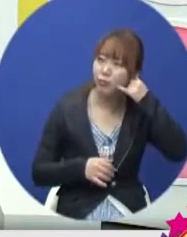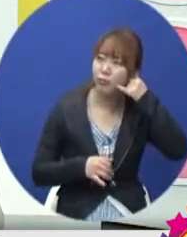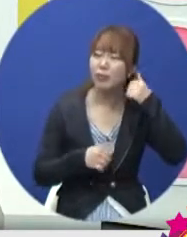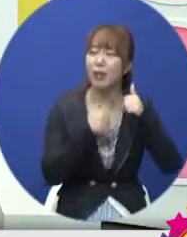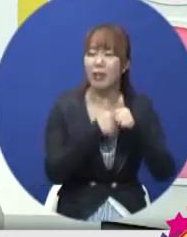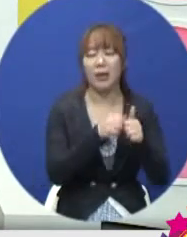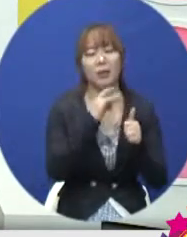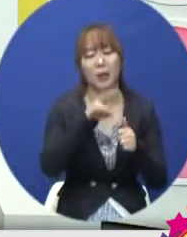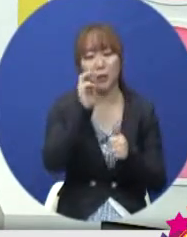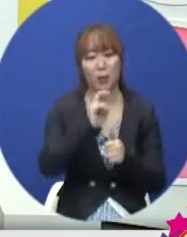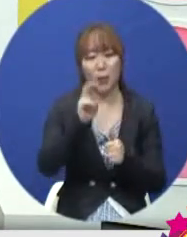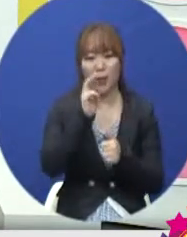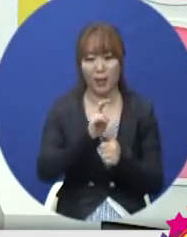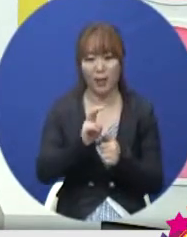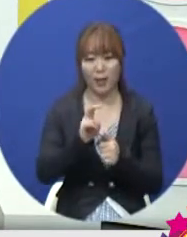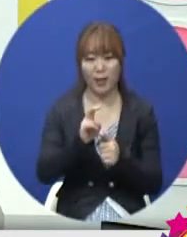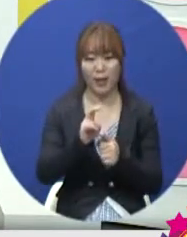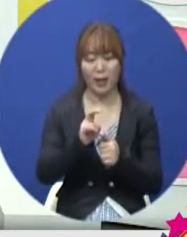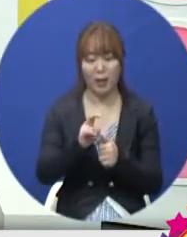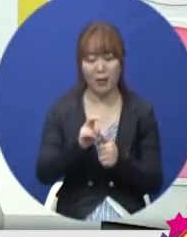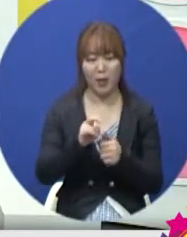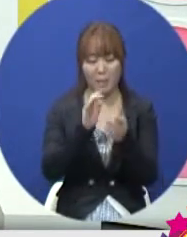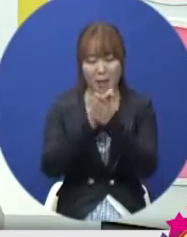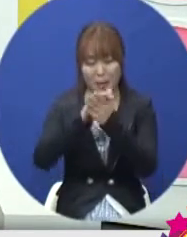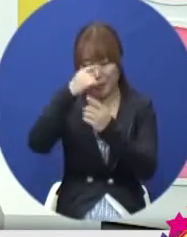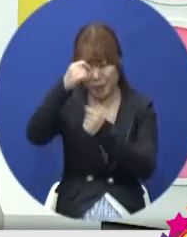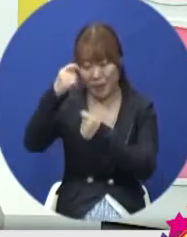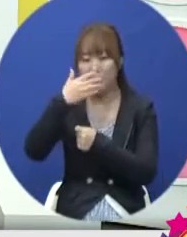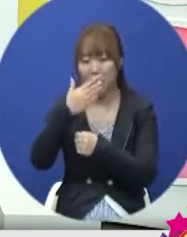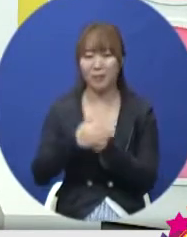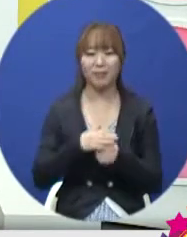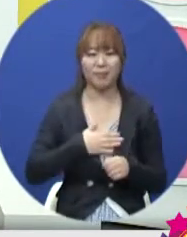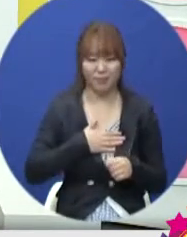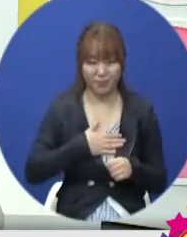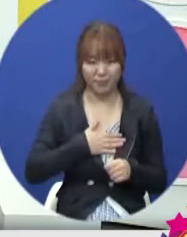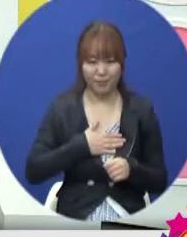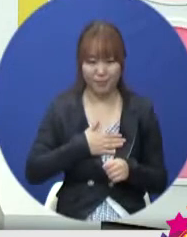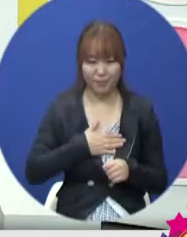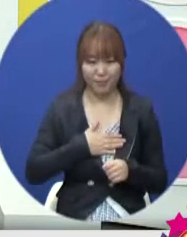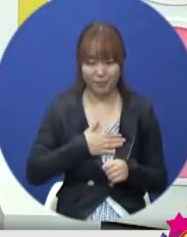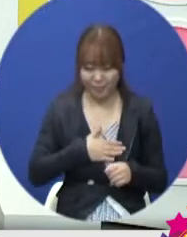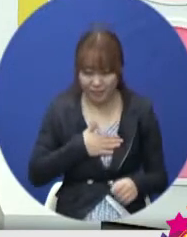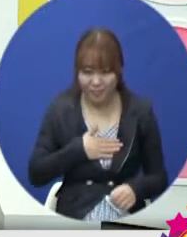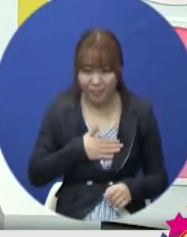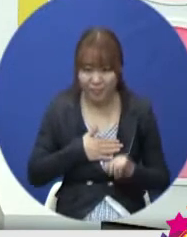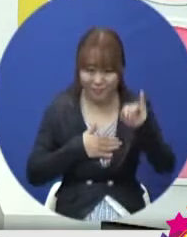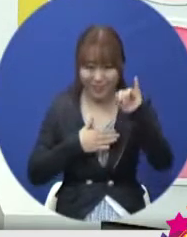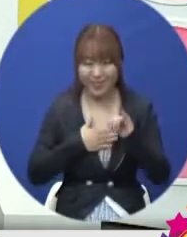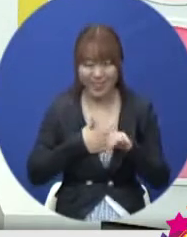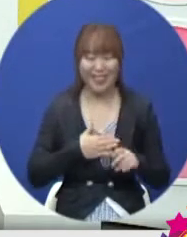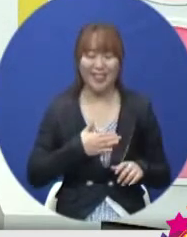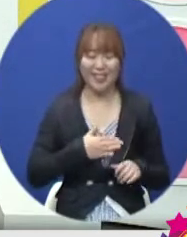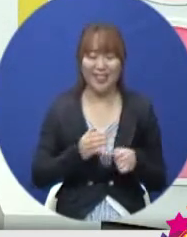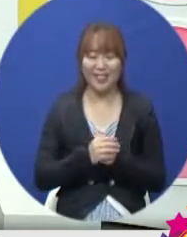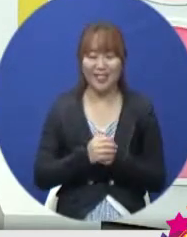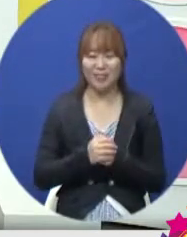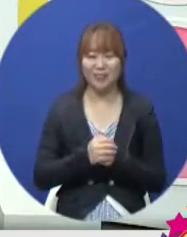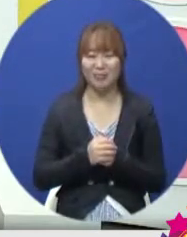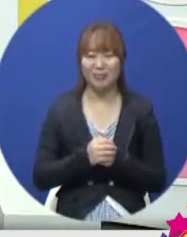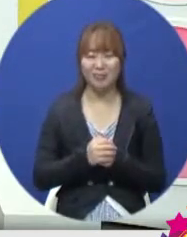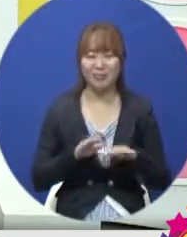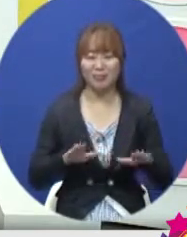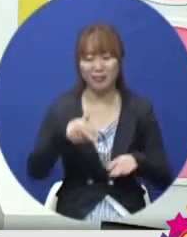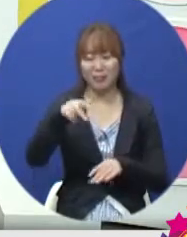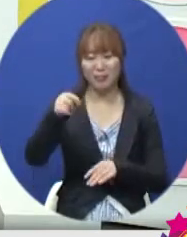소리를 듣고 노래를 해 주셔야지 박자가 딱 맞아요. 네, 알겠습니다. 네. 점자 누나 알겠죠? 네. 네.